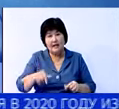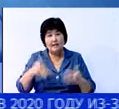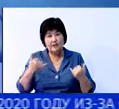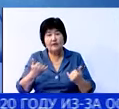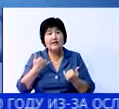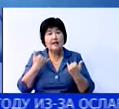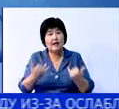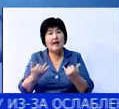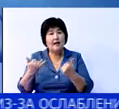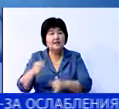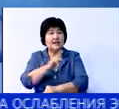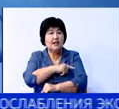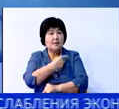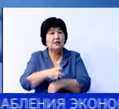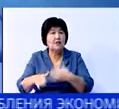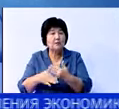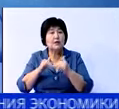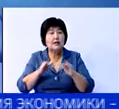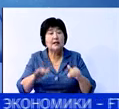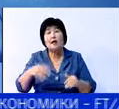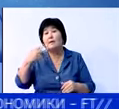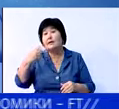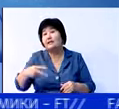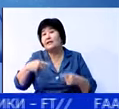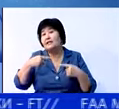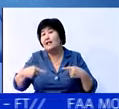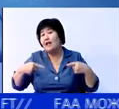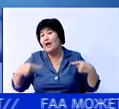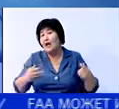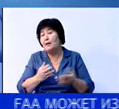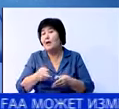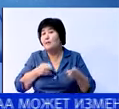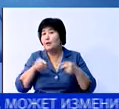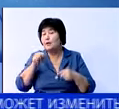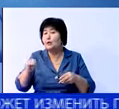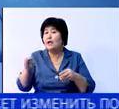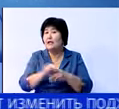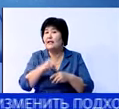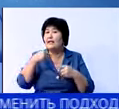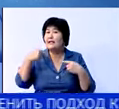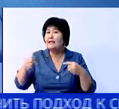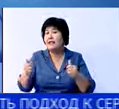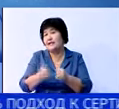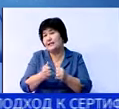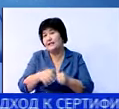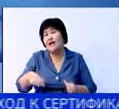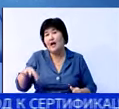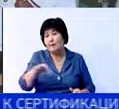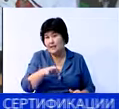здесь оказывается медицинская помощь детям по 20 направлениям, приезжая сюда на лечение и из соседних